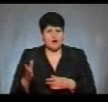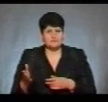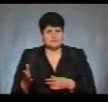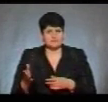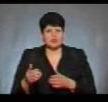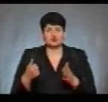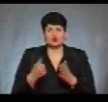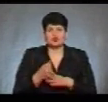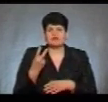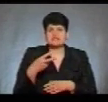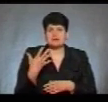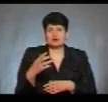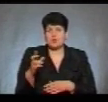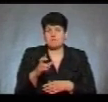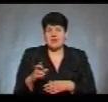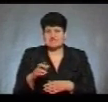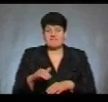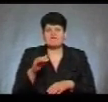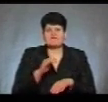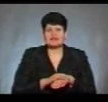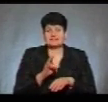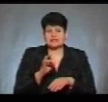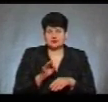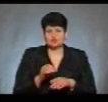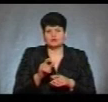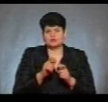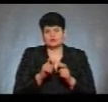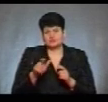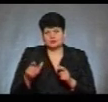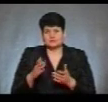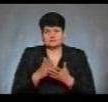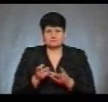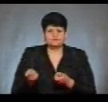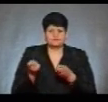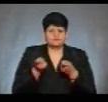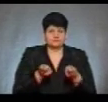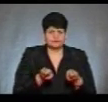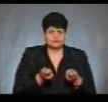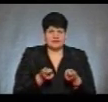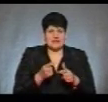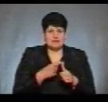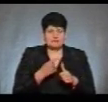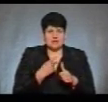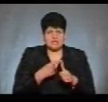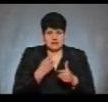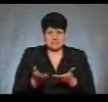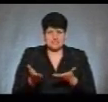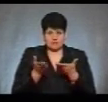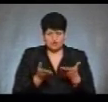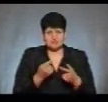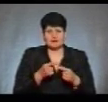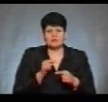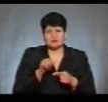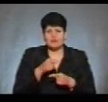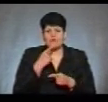До 25 березня фактично громадяни мали бути доставлені імені запрошення, так? Тому що так про це говорить